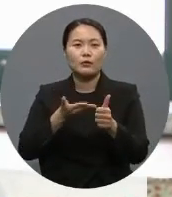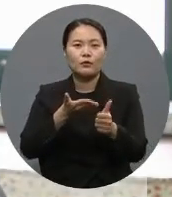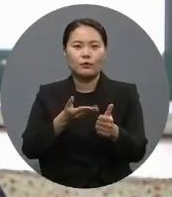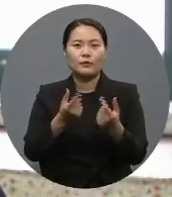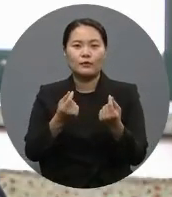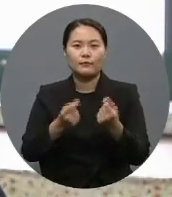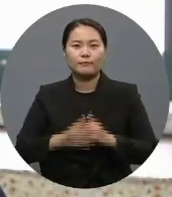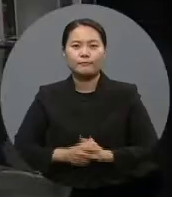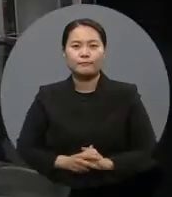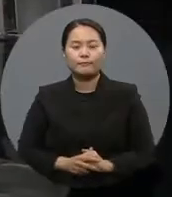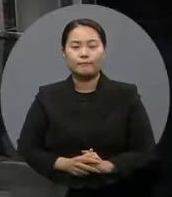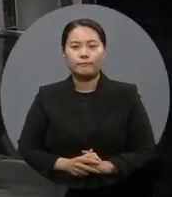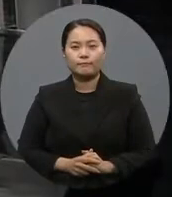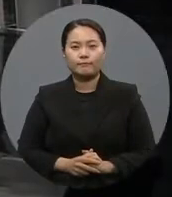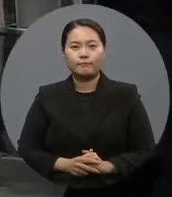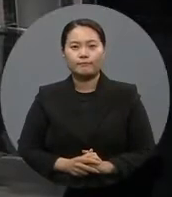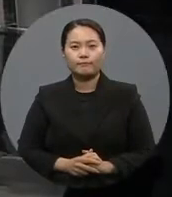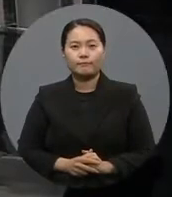것입니다